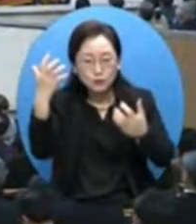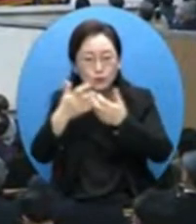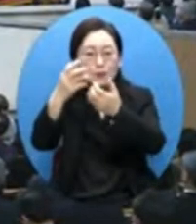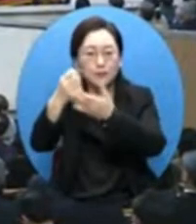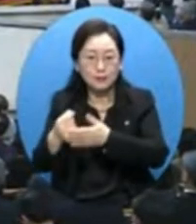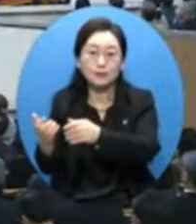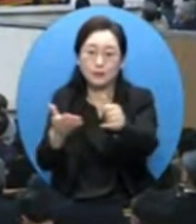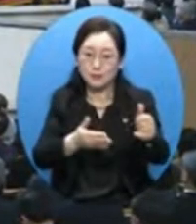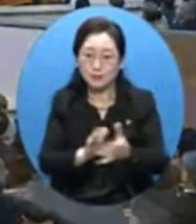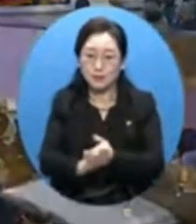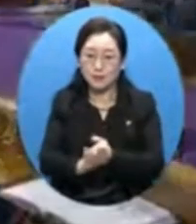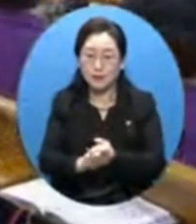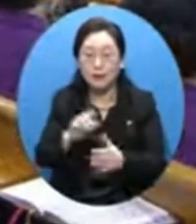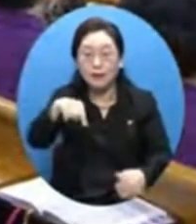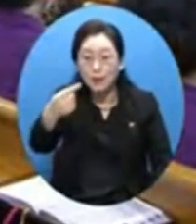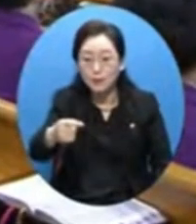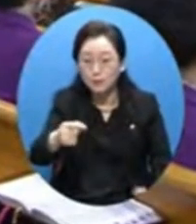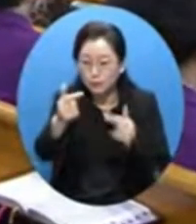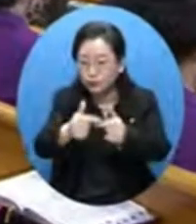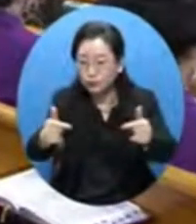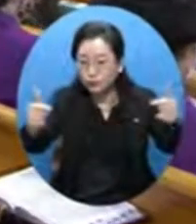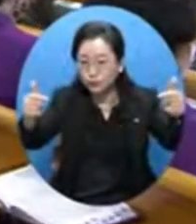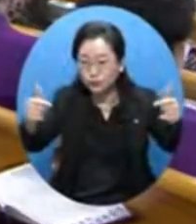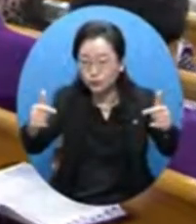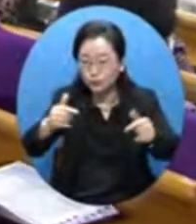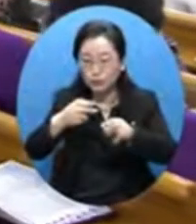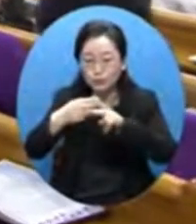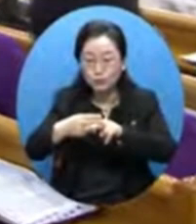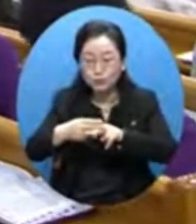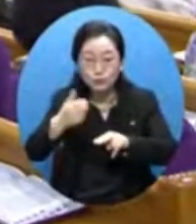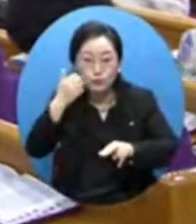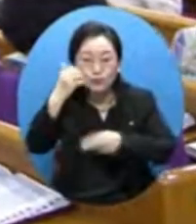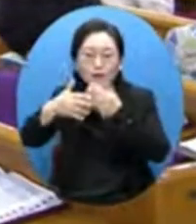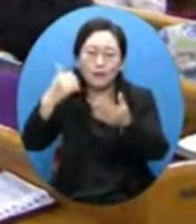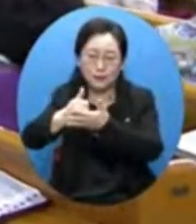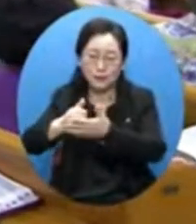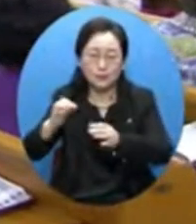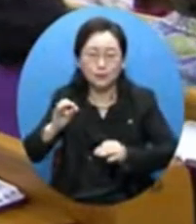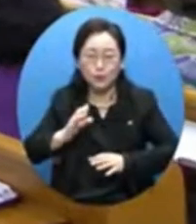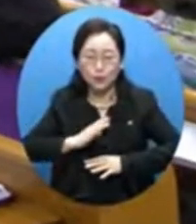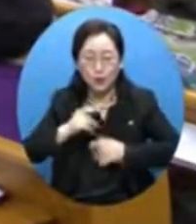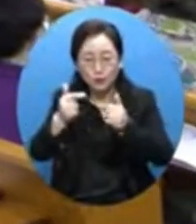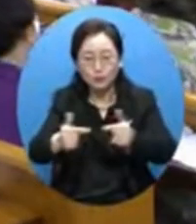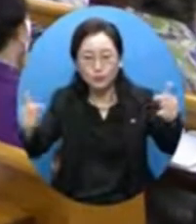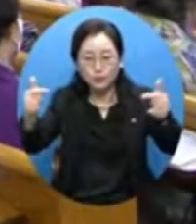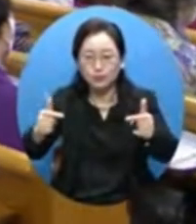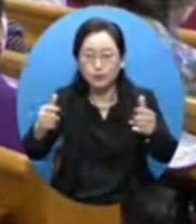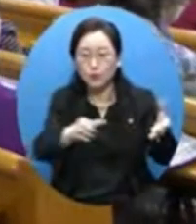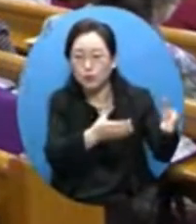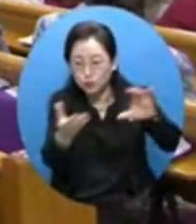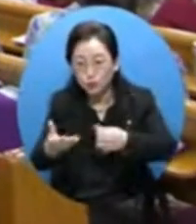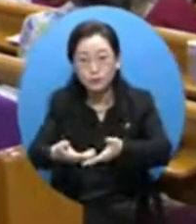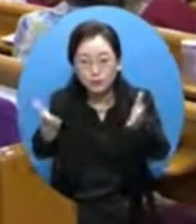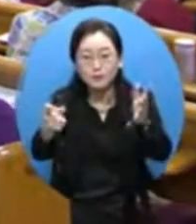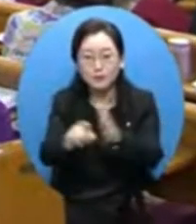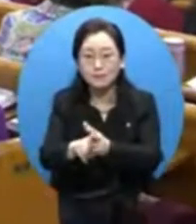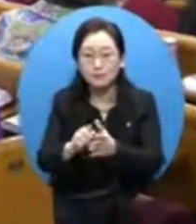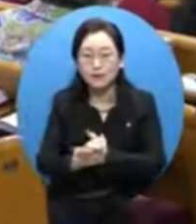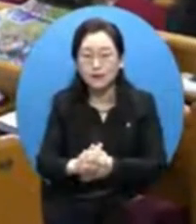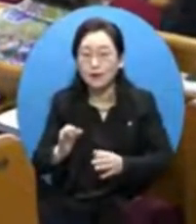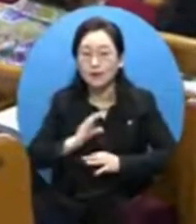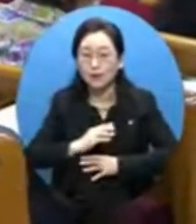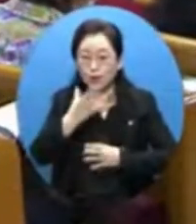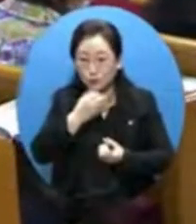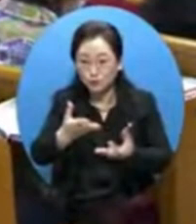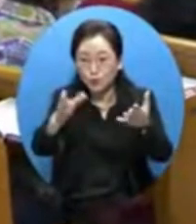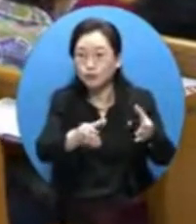받으시기 바랍니다. 그러면 붕의 주권자 되시는 하나님께서 우리에게 놀라운 붕을 우리에게 부어주실 것입니다. 놀라운 축복을